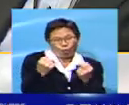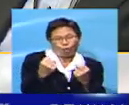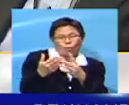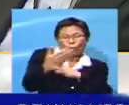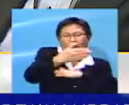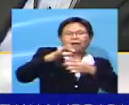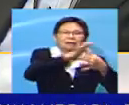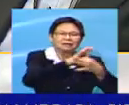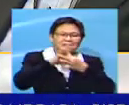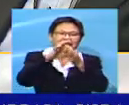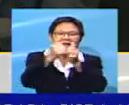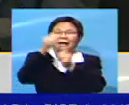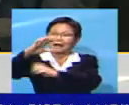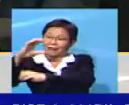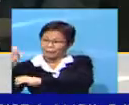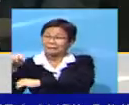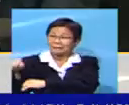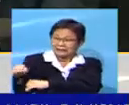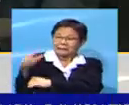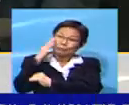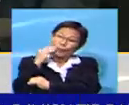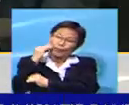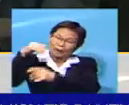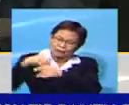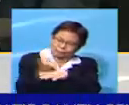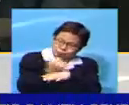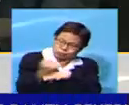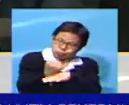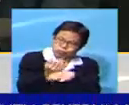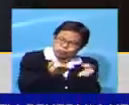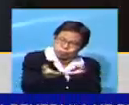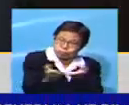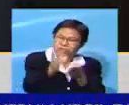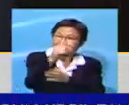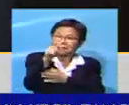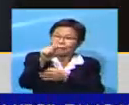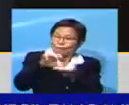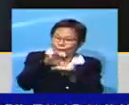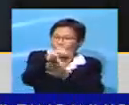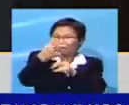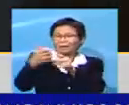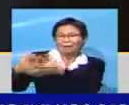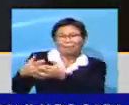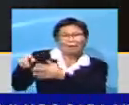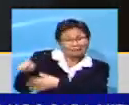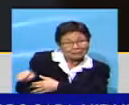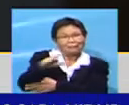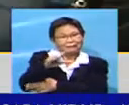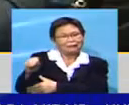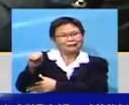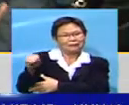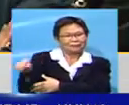melalui kerjasama dengan sebuah Syarikat Yang berpengalaman dalam industri perkhidmatan data pelaburan dari Amerika Syarikat iaitu